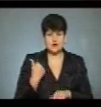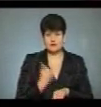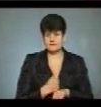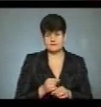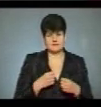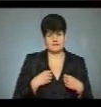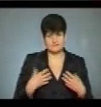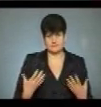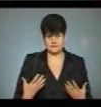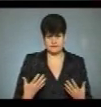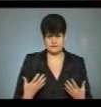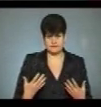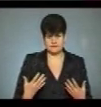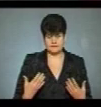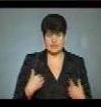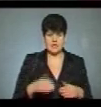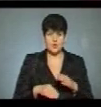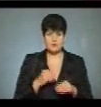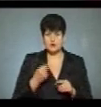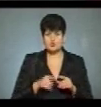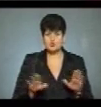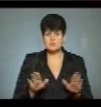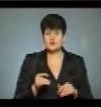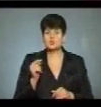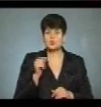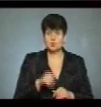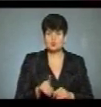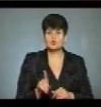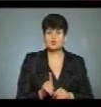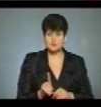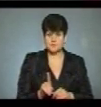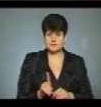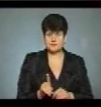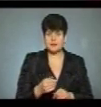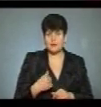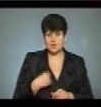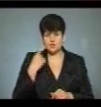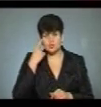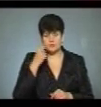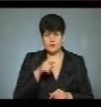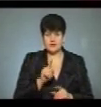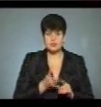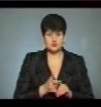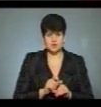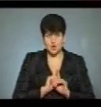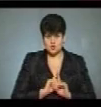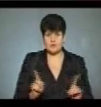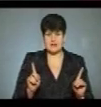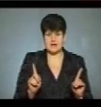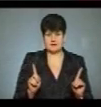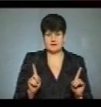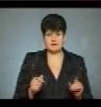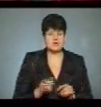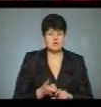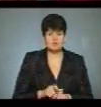свят. І я обрала цю пісню тому, що, мені, на мою думку, вона дуже особлива і мені вона